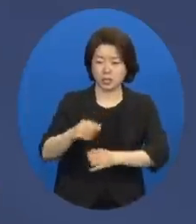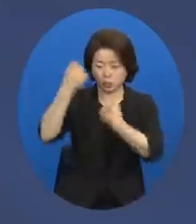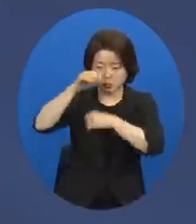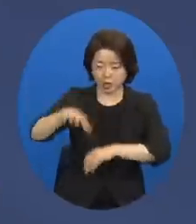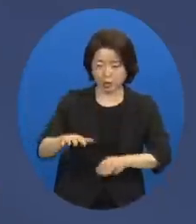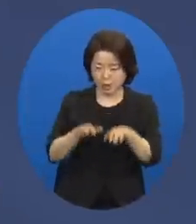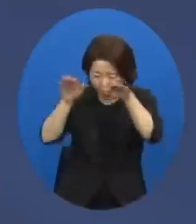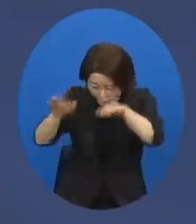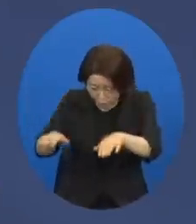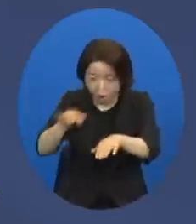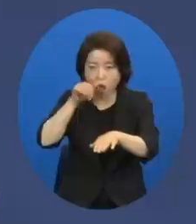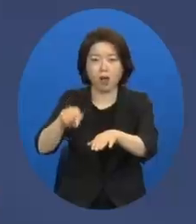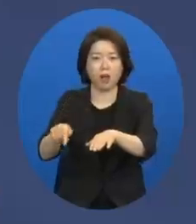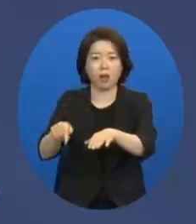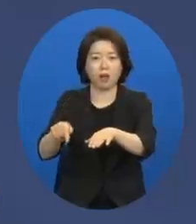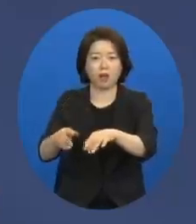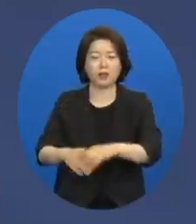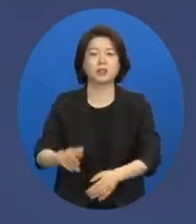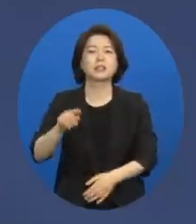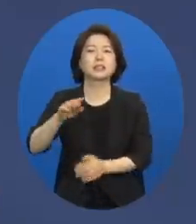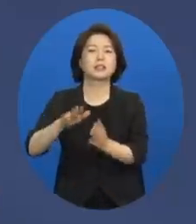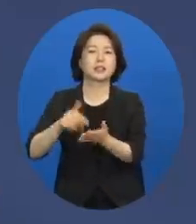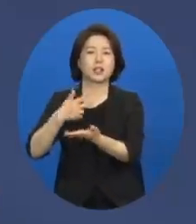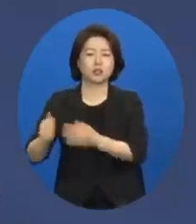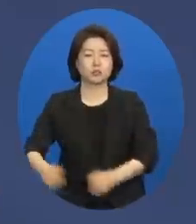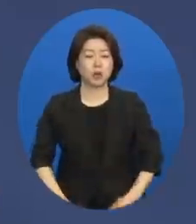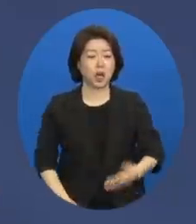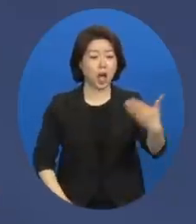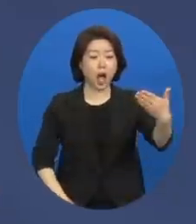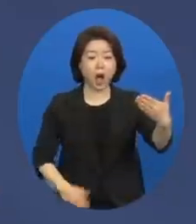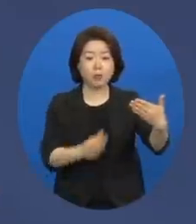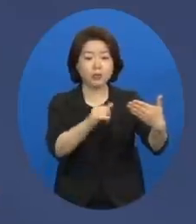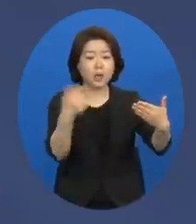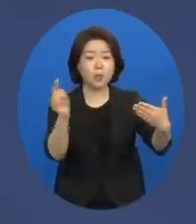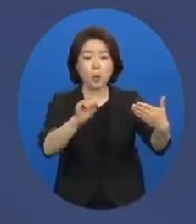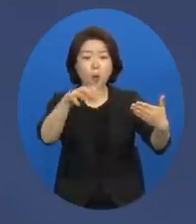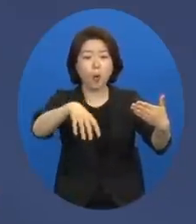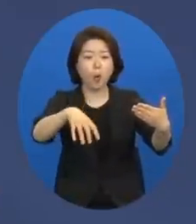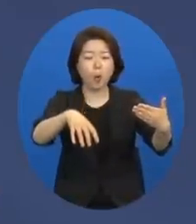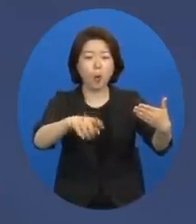엎드렸어요. 그때 주님이 아홉은 어디 있느냐?